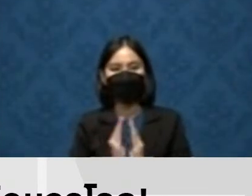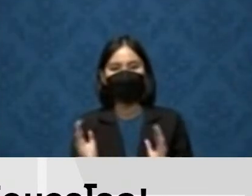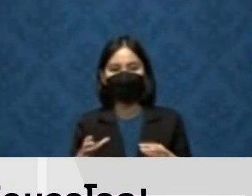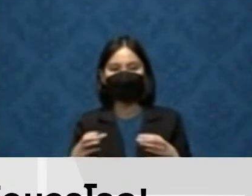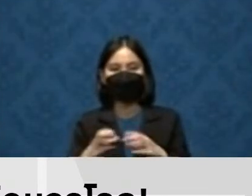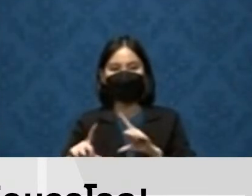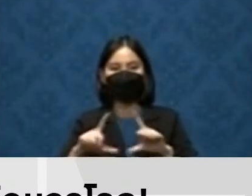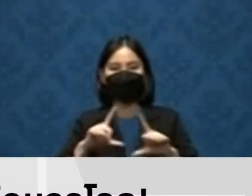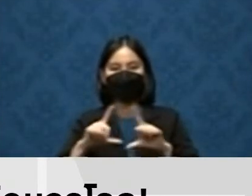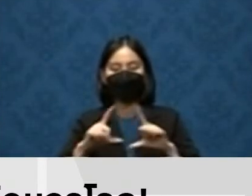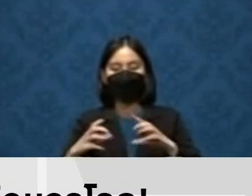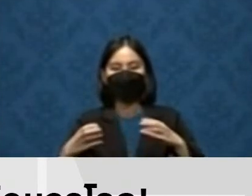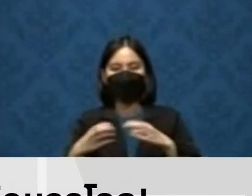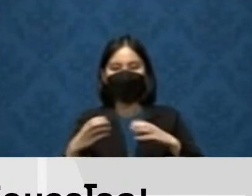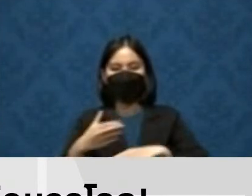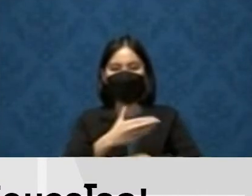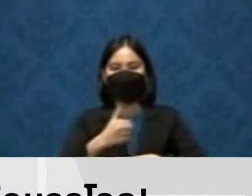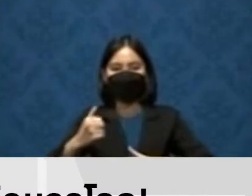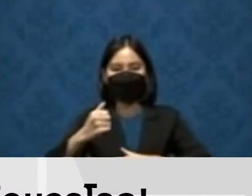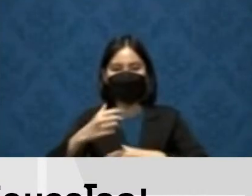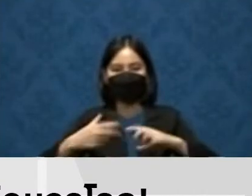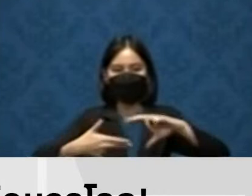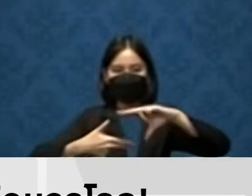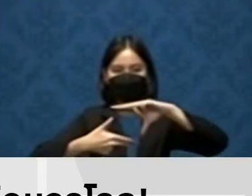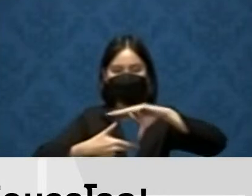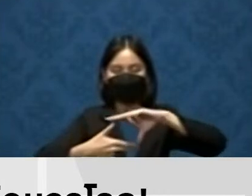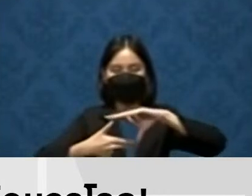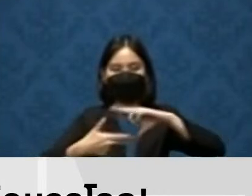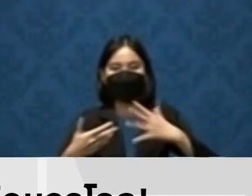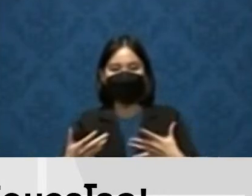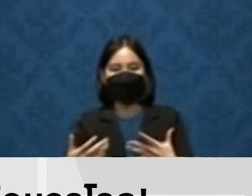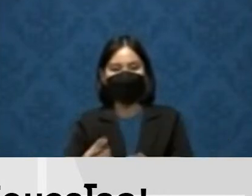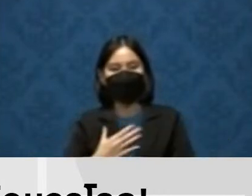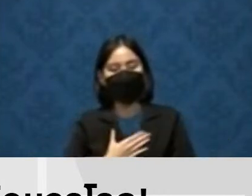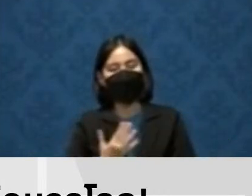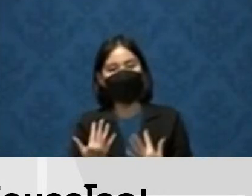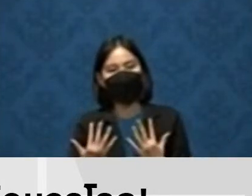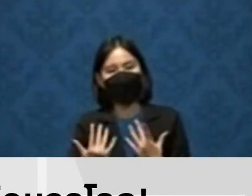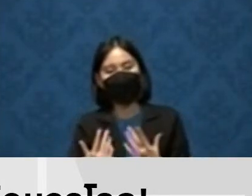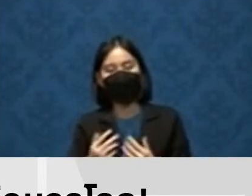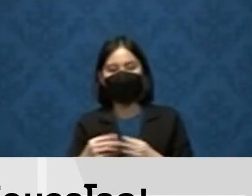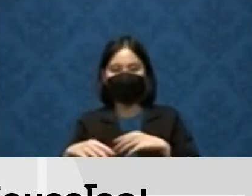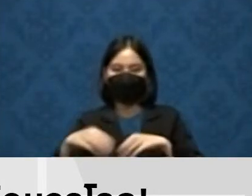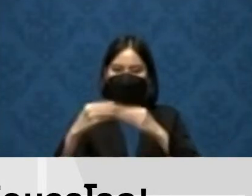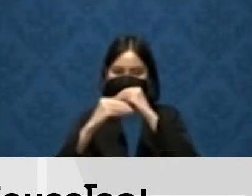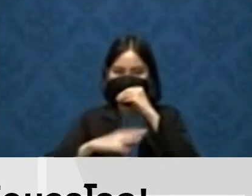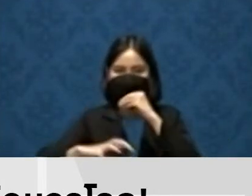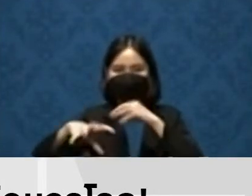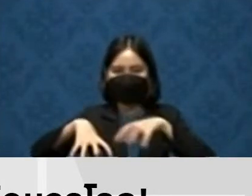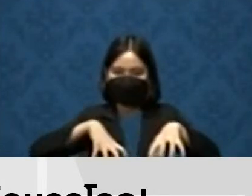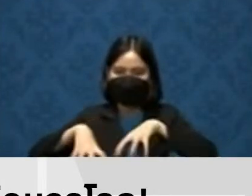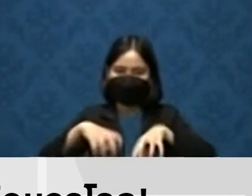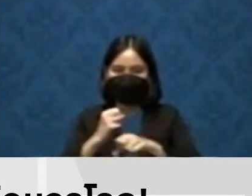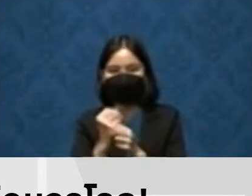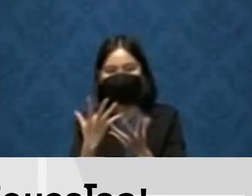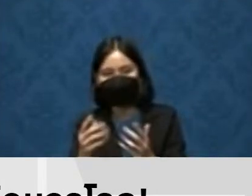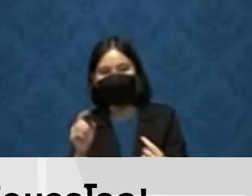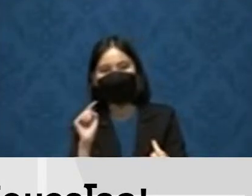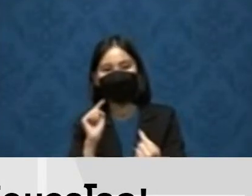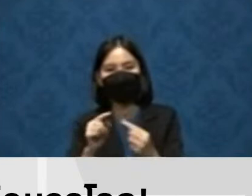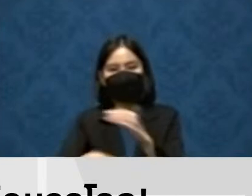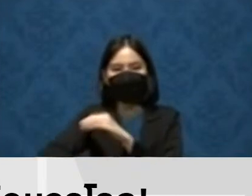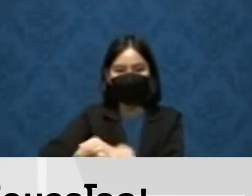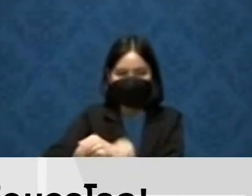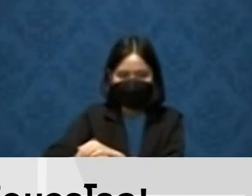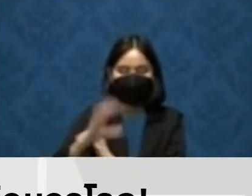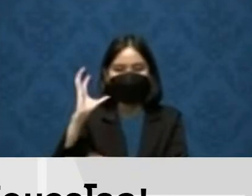คพลังประชารัฐไปแล้วเพราะว่าผมก็รอดูว่ากสทช.จะจัดการยังไงกับไอ้เรื่องฟุตบอลโลกออกระเบียบออก